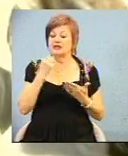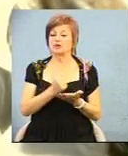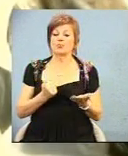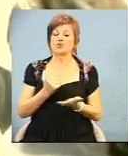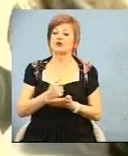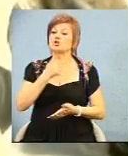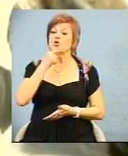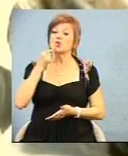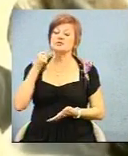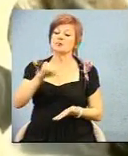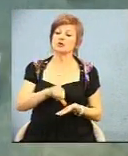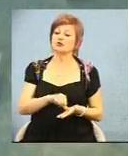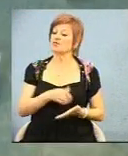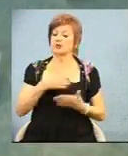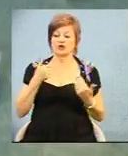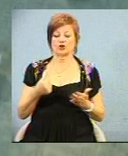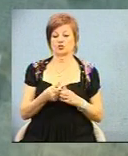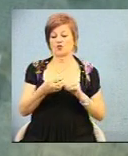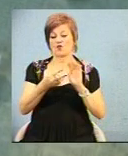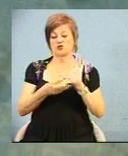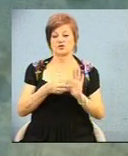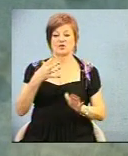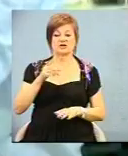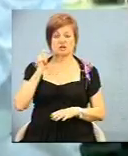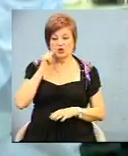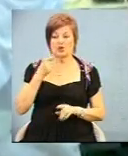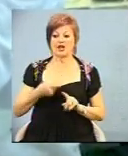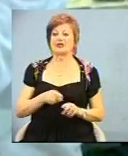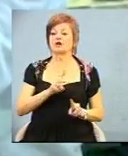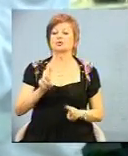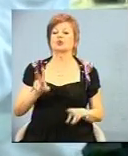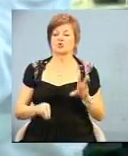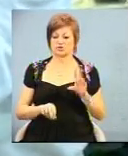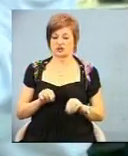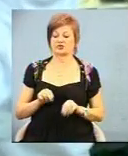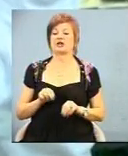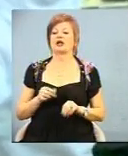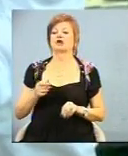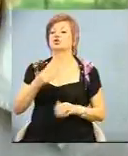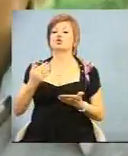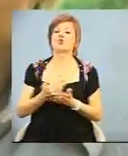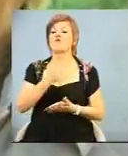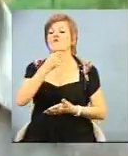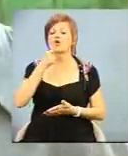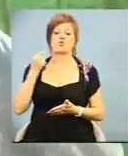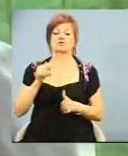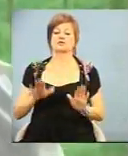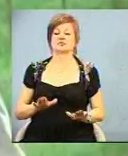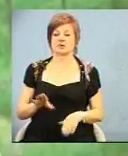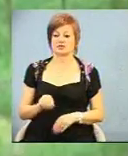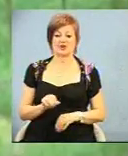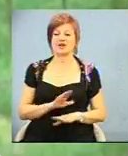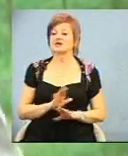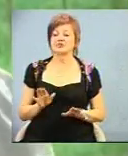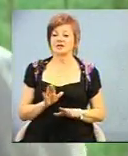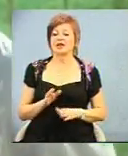російської присутності на цих землях до 18 століття. Це для тих, хто вважає ці землі Новоросією. Це просто смішно шукати тут